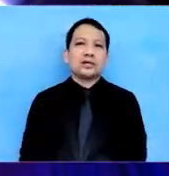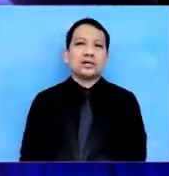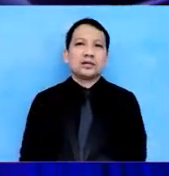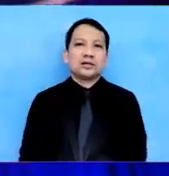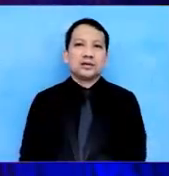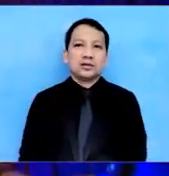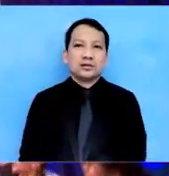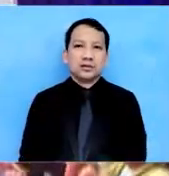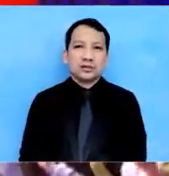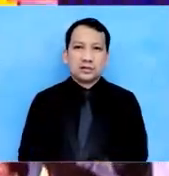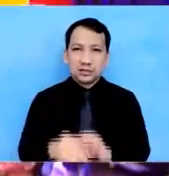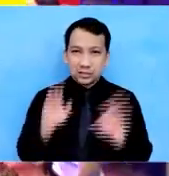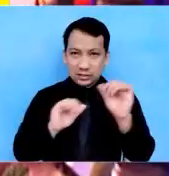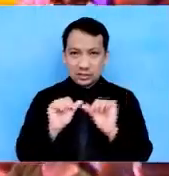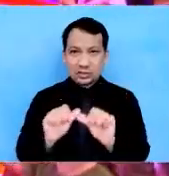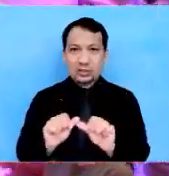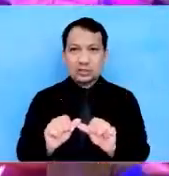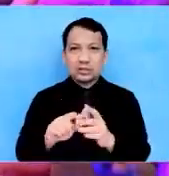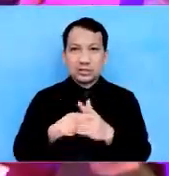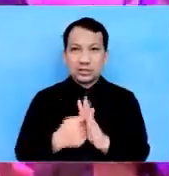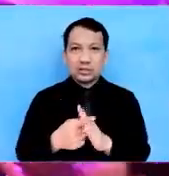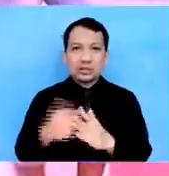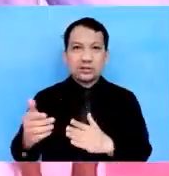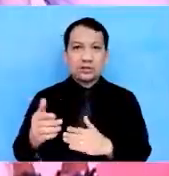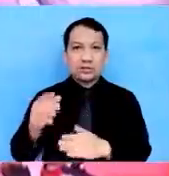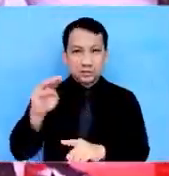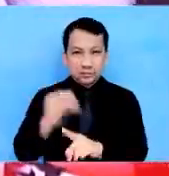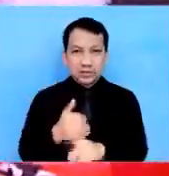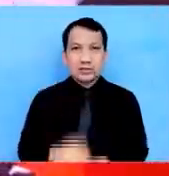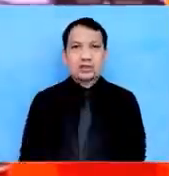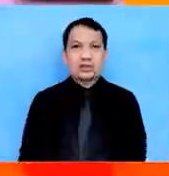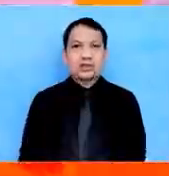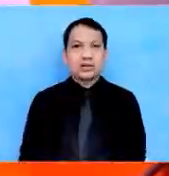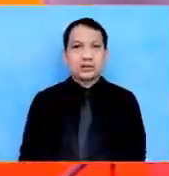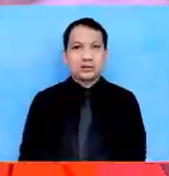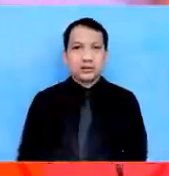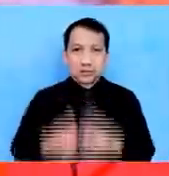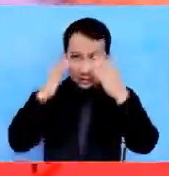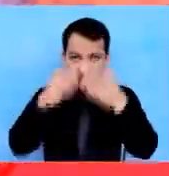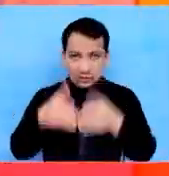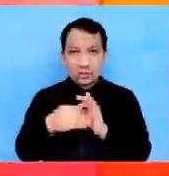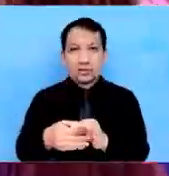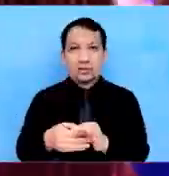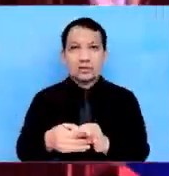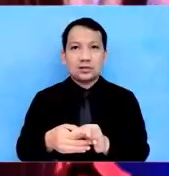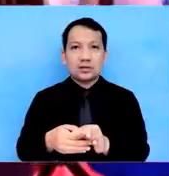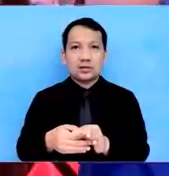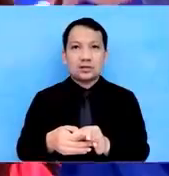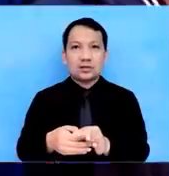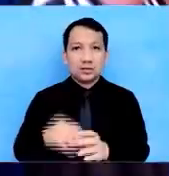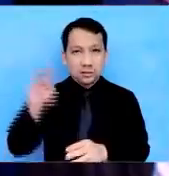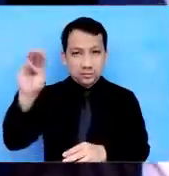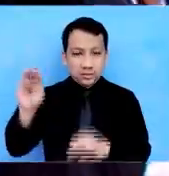sa mga gusot at problema, sisimula na sa Mayo. Kaya tutok na mga Marites,